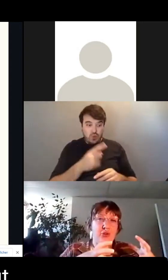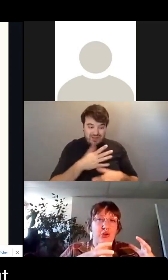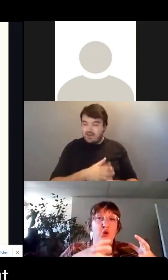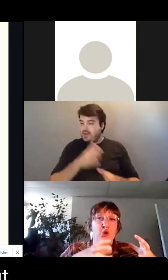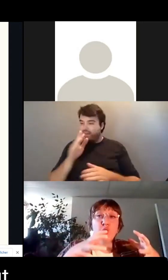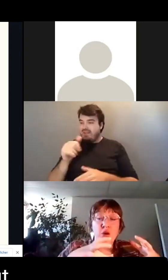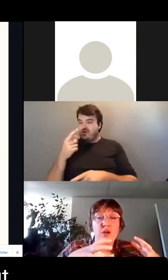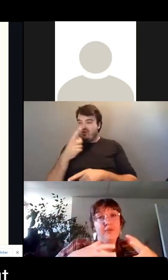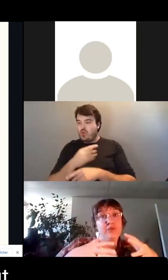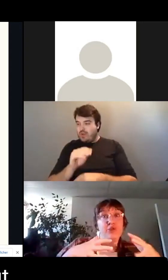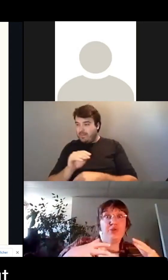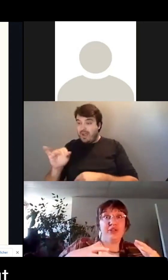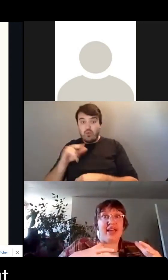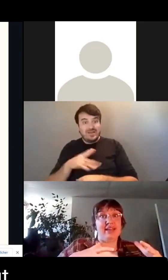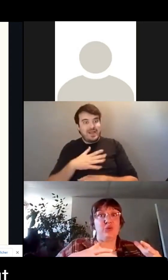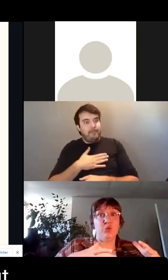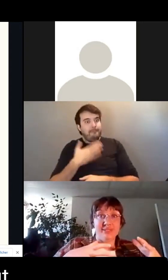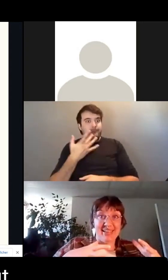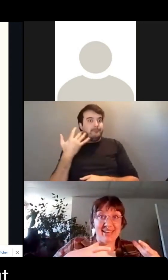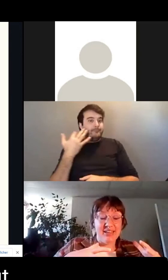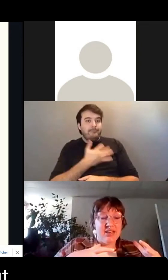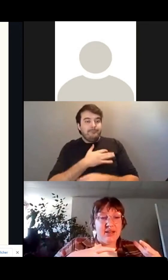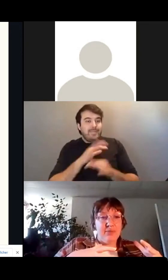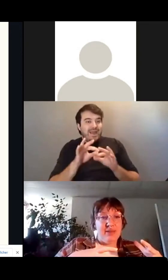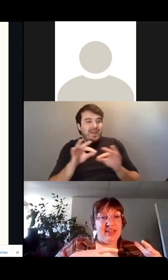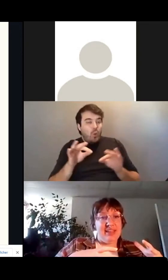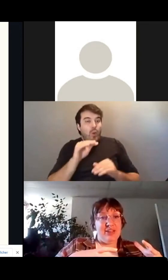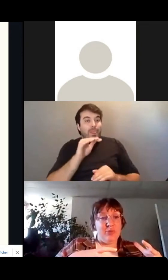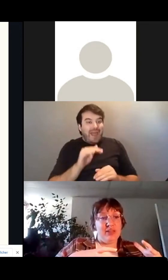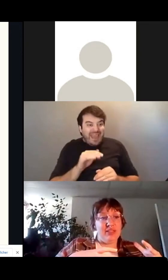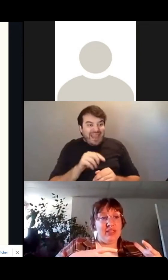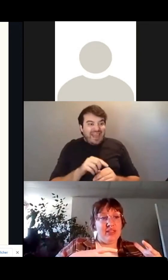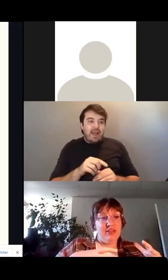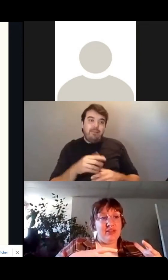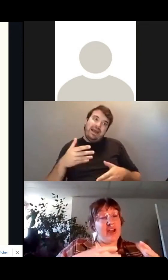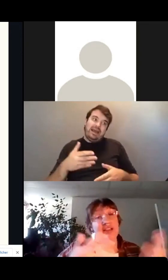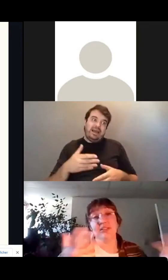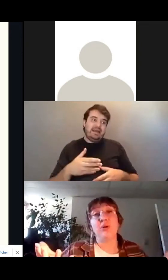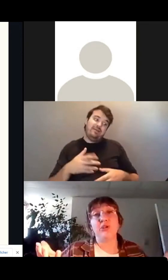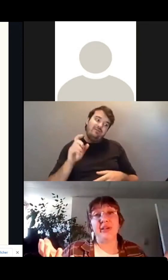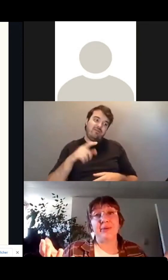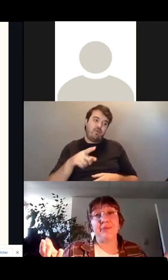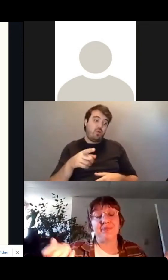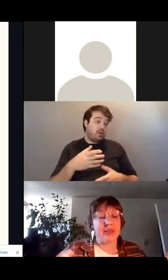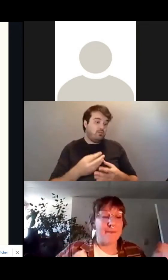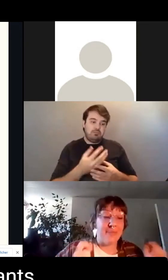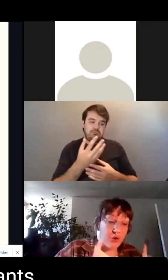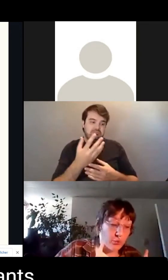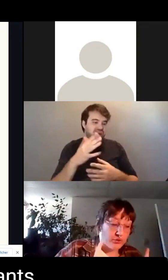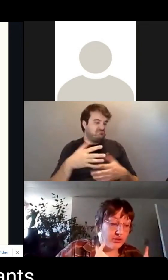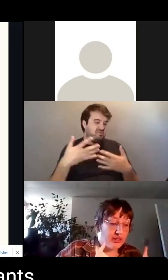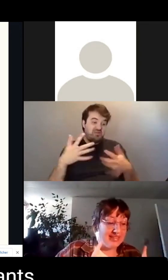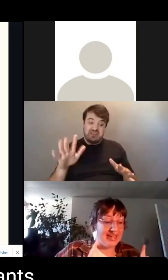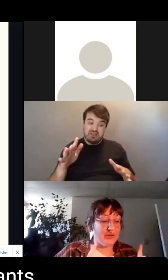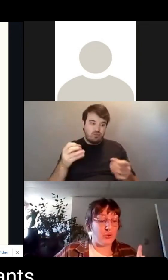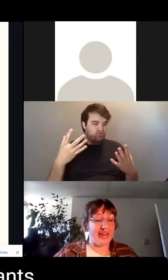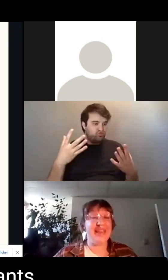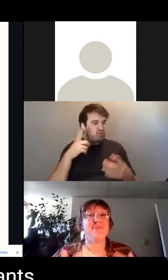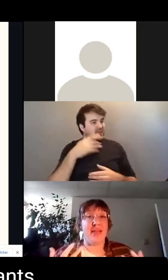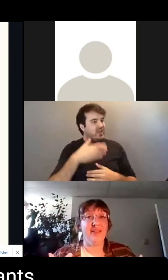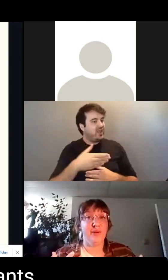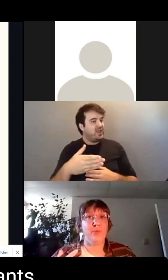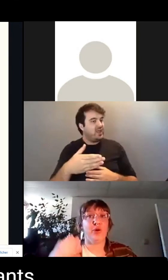vraiment le goût de votre haricot nain, bien, un moment donné, il va arrêter de produire. Par contre, les